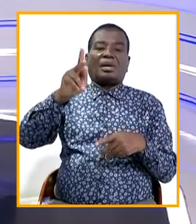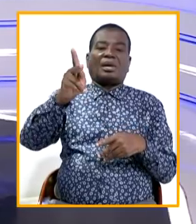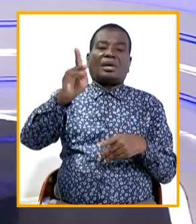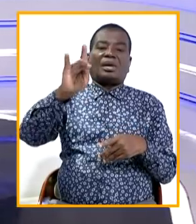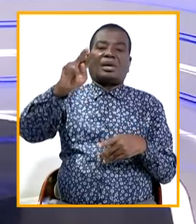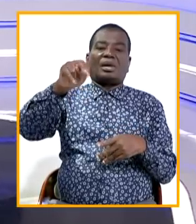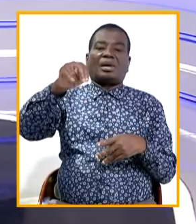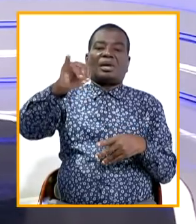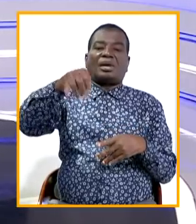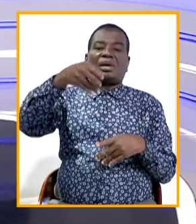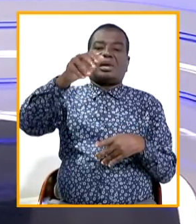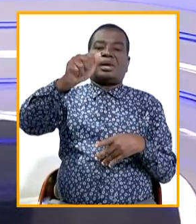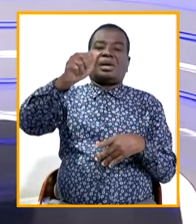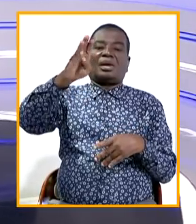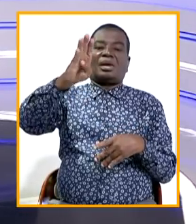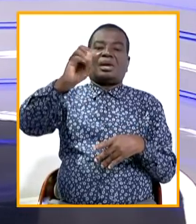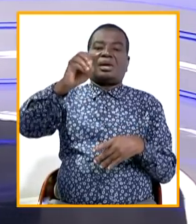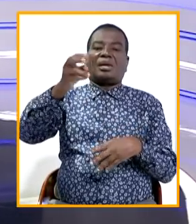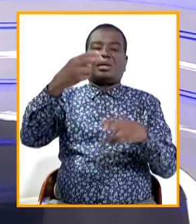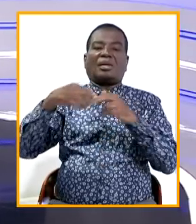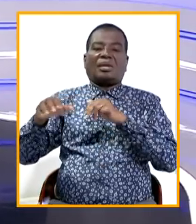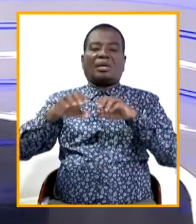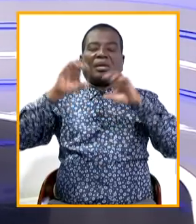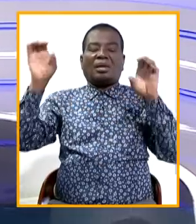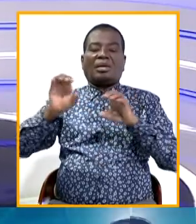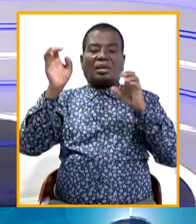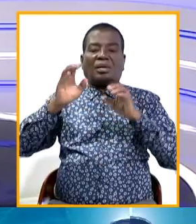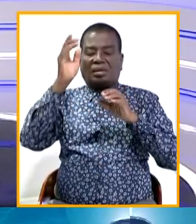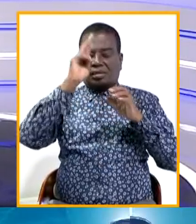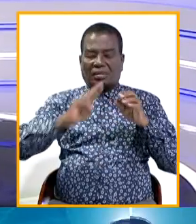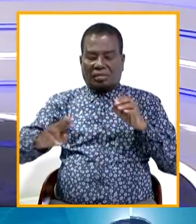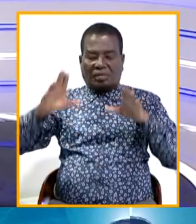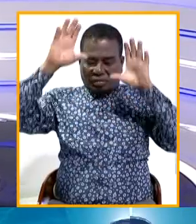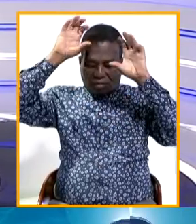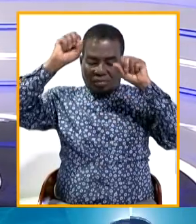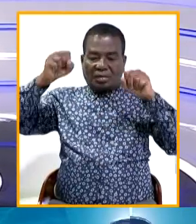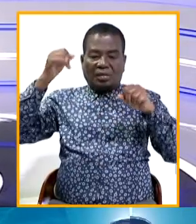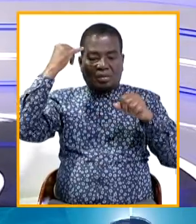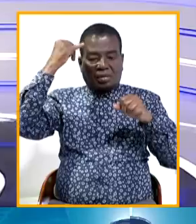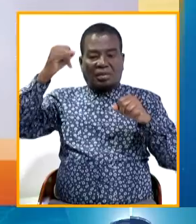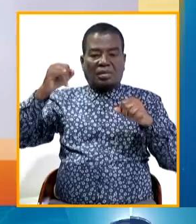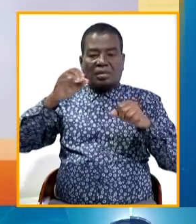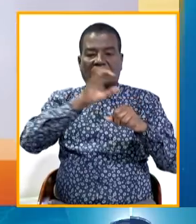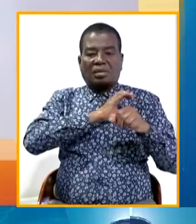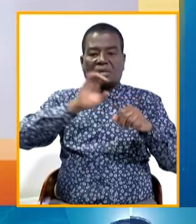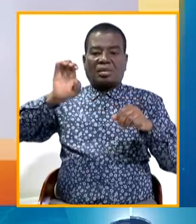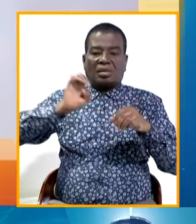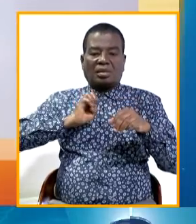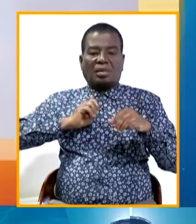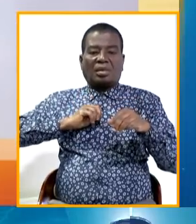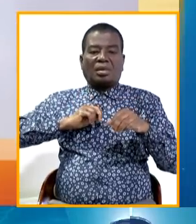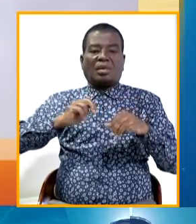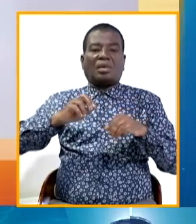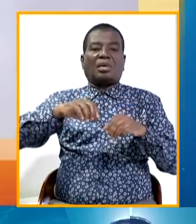région du Sud Comoé, où vient de se tenir une cérémonie d'hommage au chef de l'État à l'initiative du Conseil régional. Outre